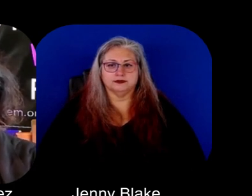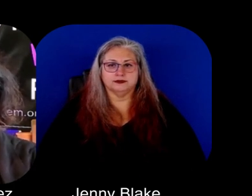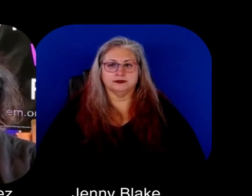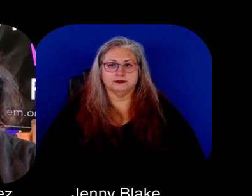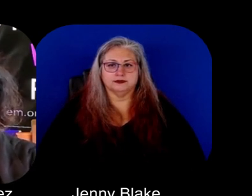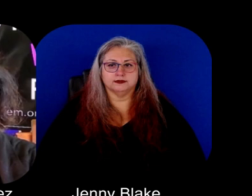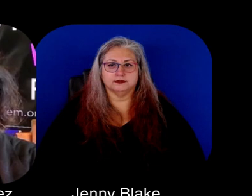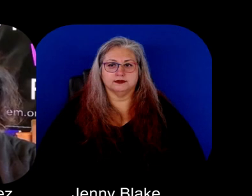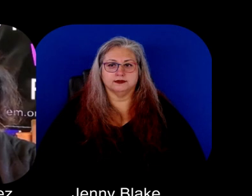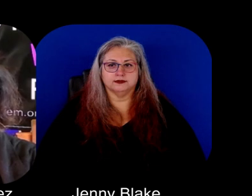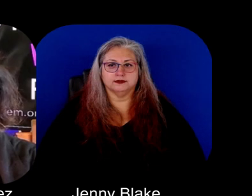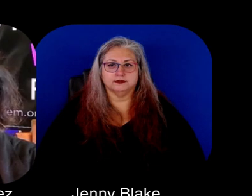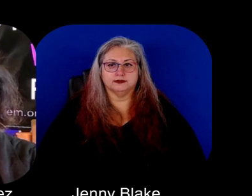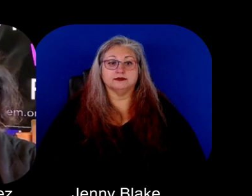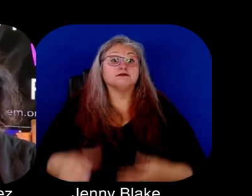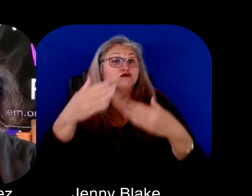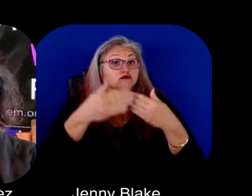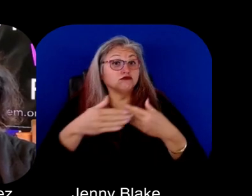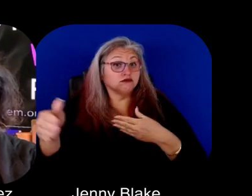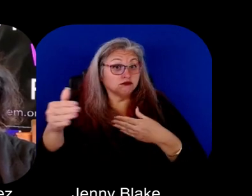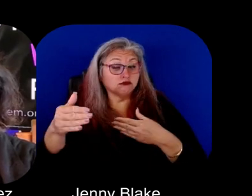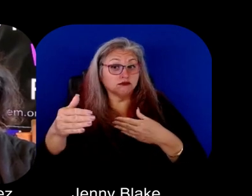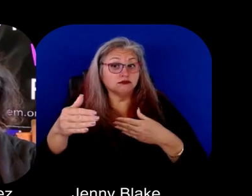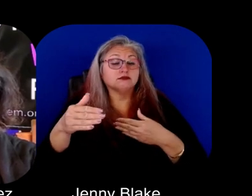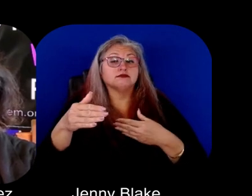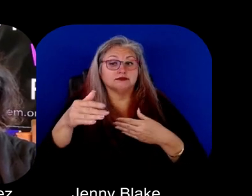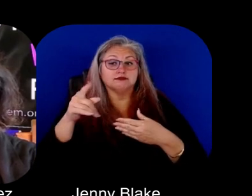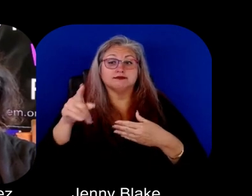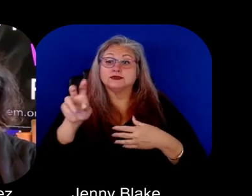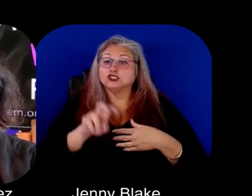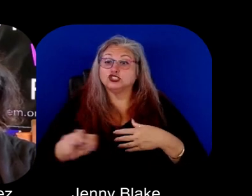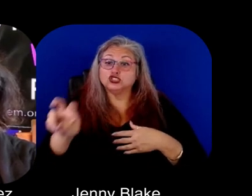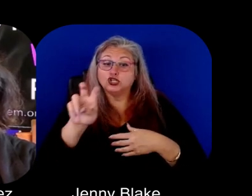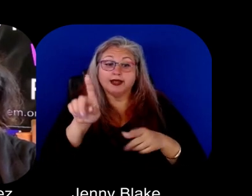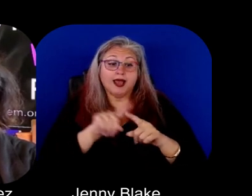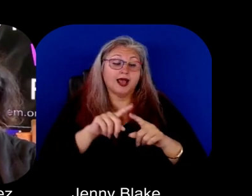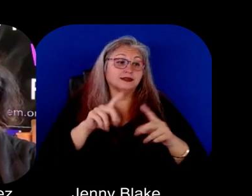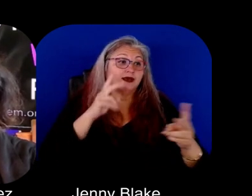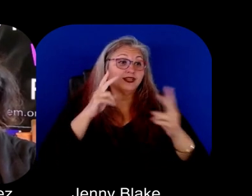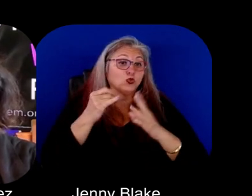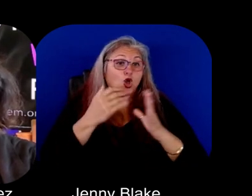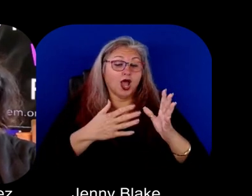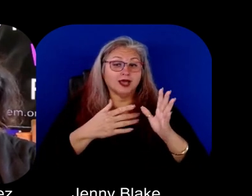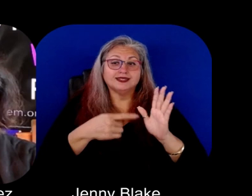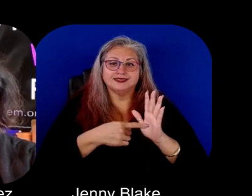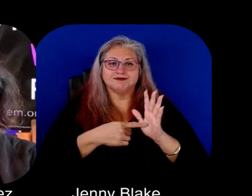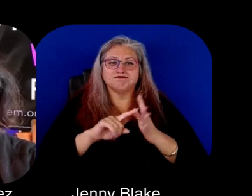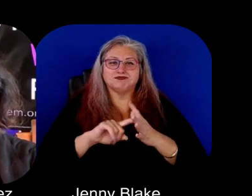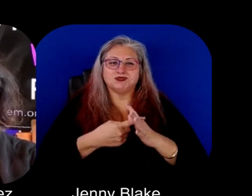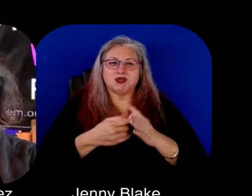تشكيلية. From then onward, her journey as a visual artist